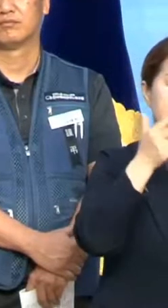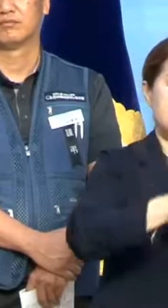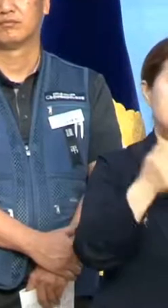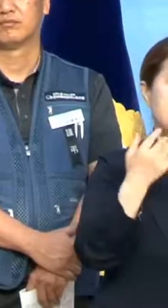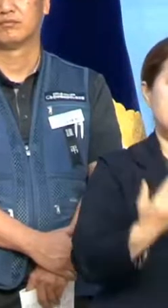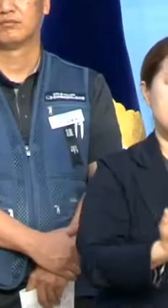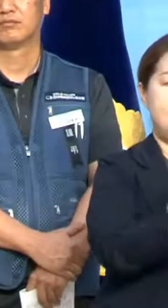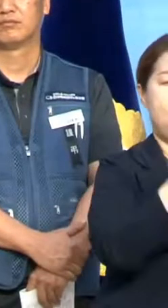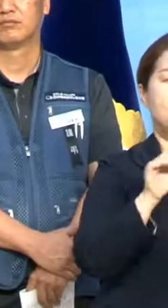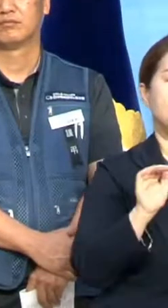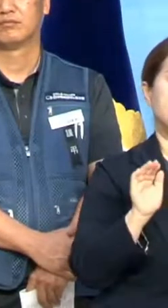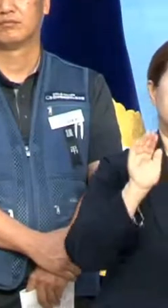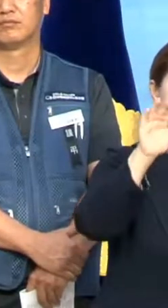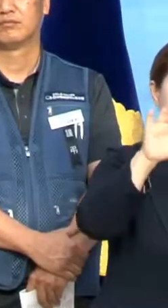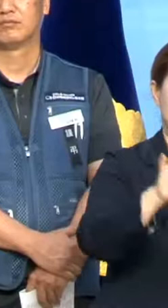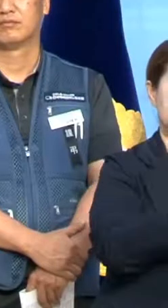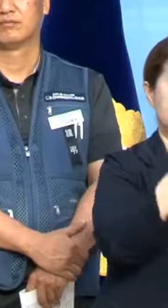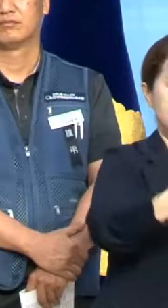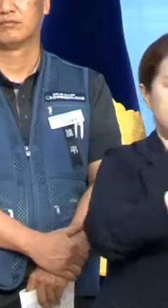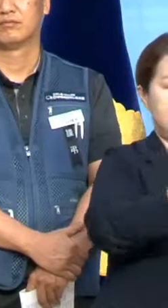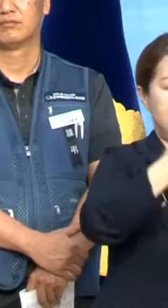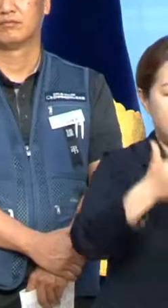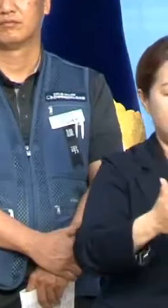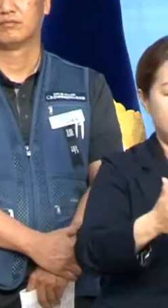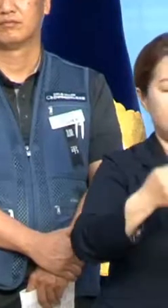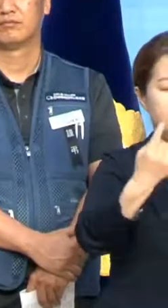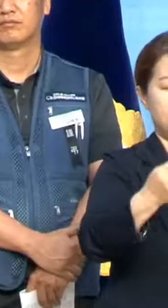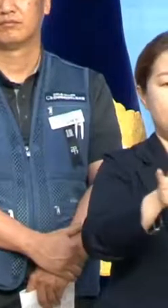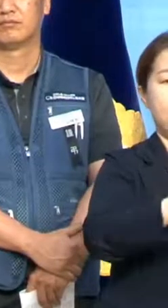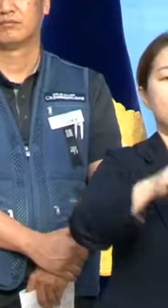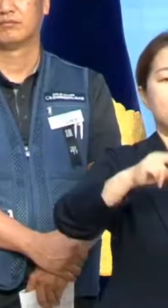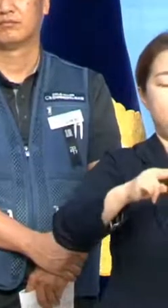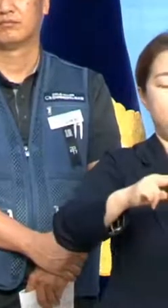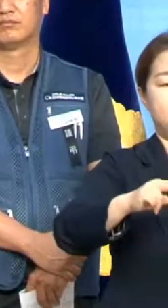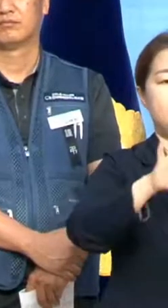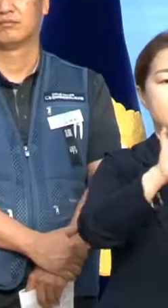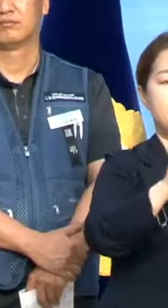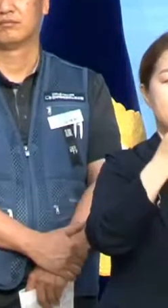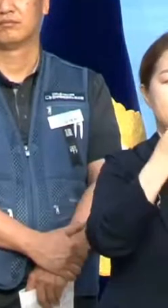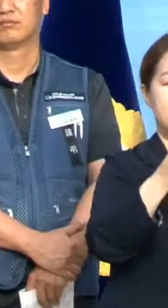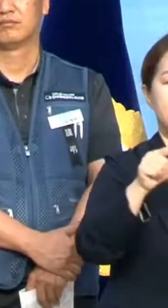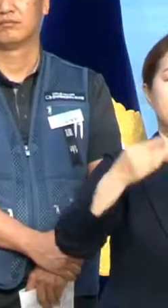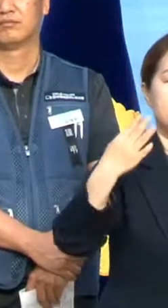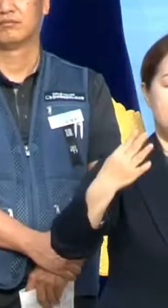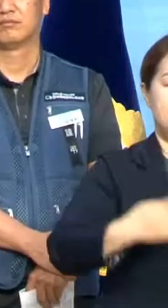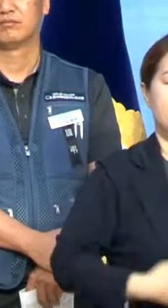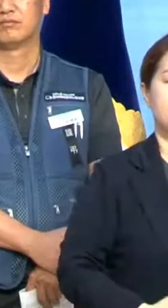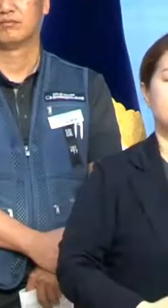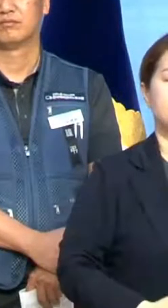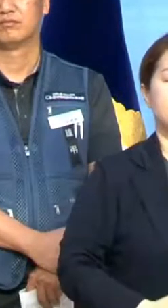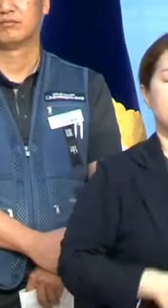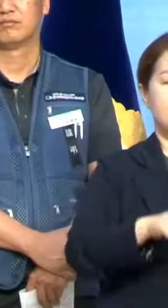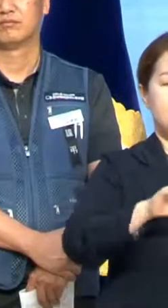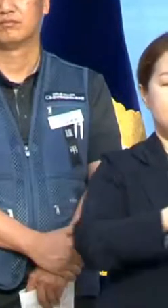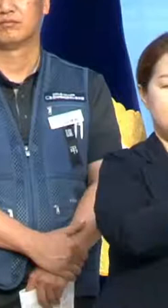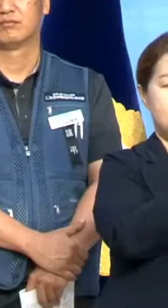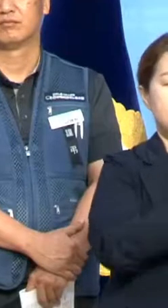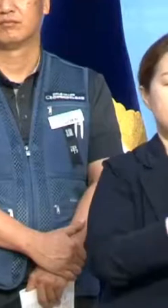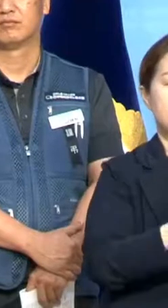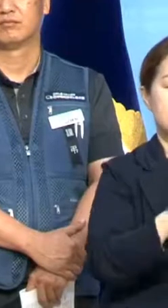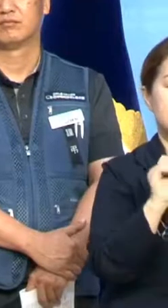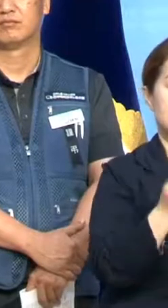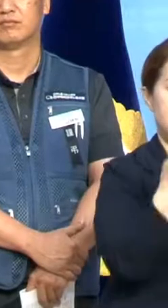지난 7년 동안 의 연평균 증가율이 2배가 넘는 43.3% 로 추산됩니다 이는 고로 라이브 로 인해